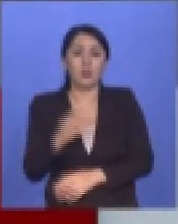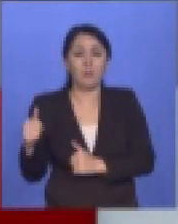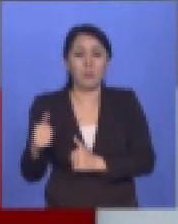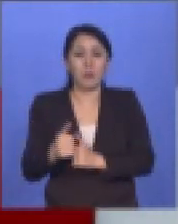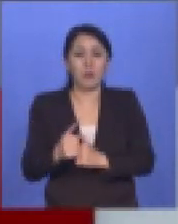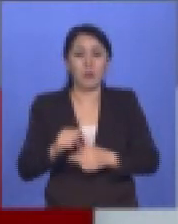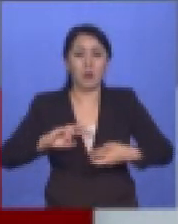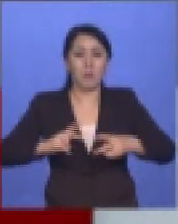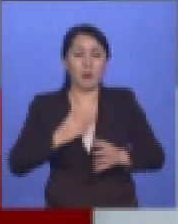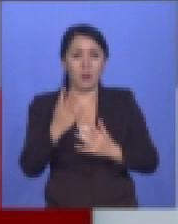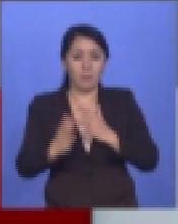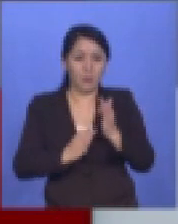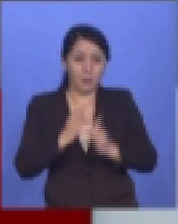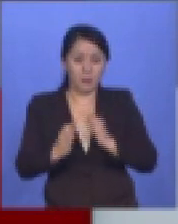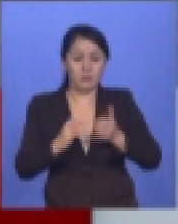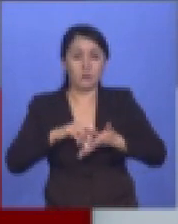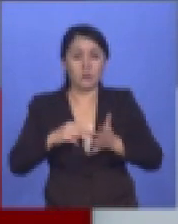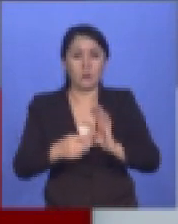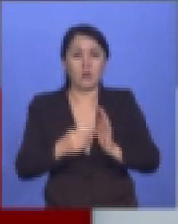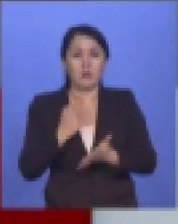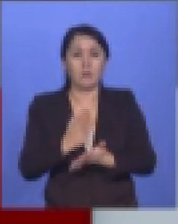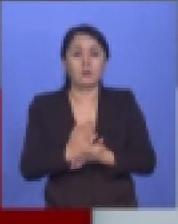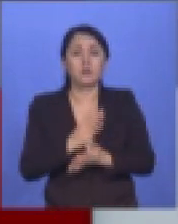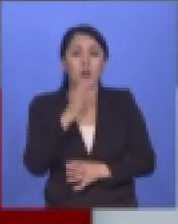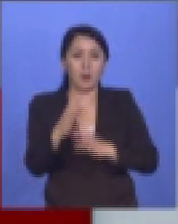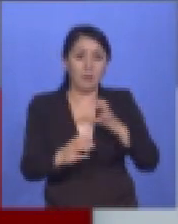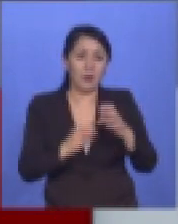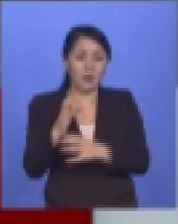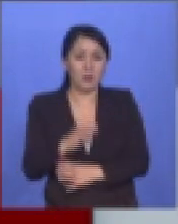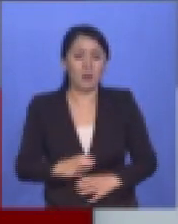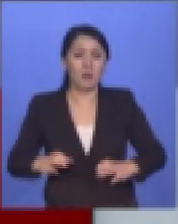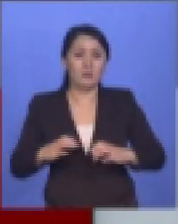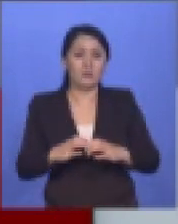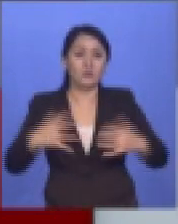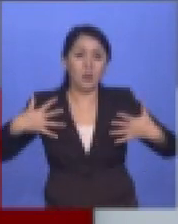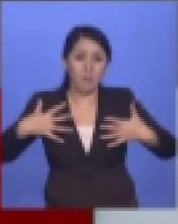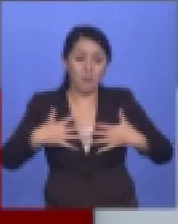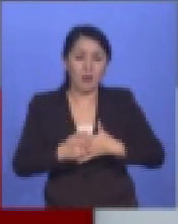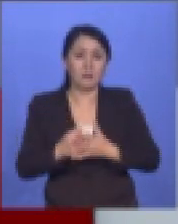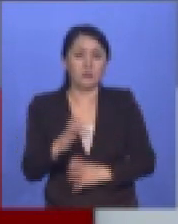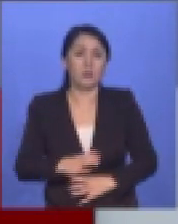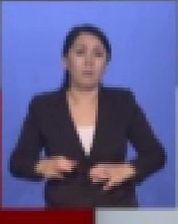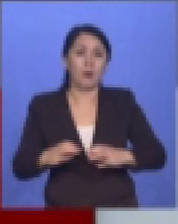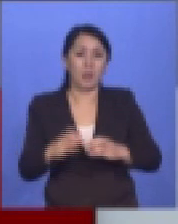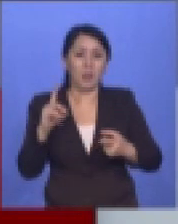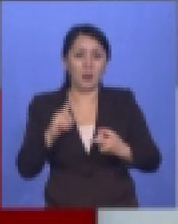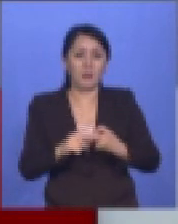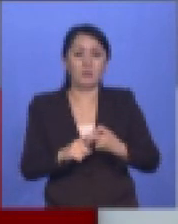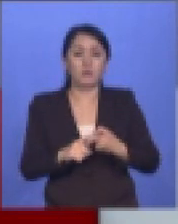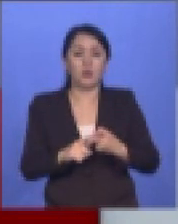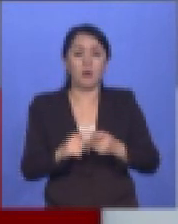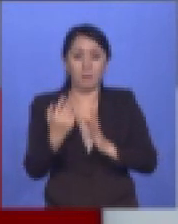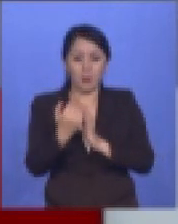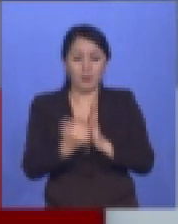ықпалдастық мәселелерін жан-жақты талқылаймыз деп жоспарлап отырмыз. Халықаралық ұйымдар мен интеграциялық құрылымдар арасындағы байланыстардың аспектілерін